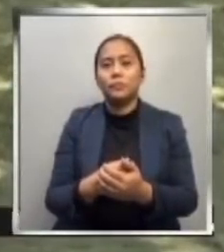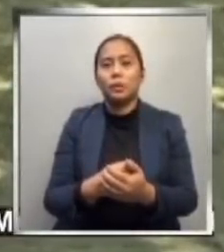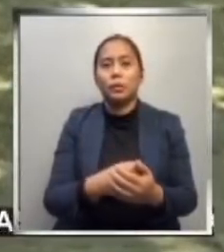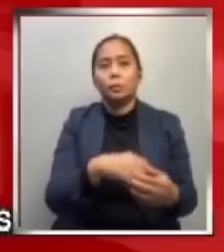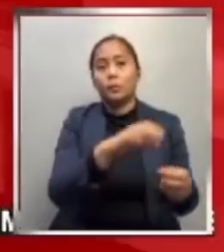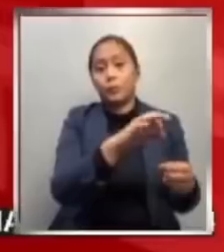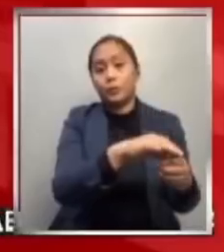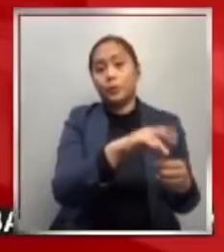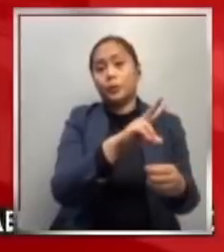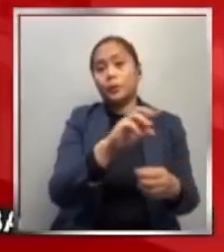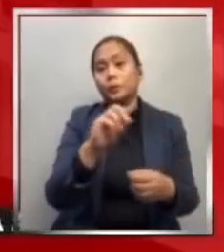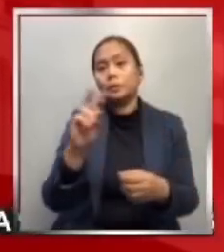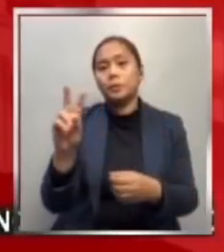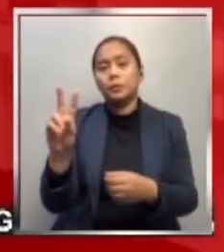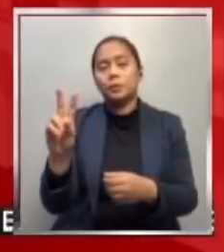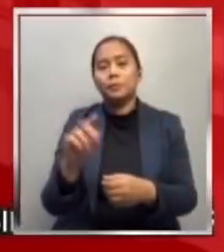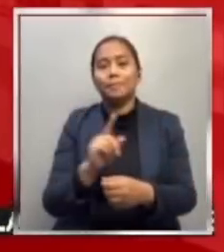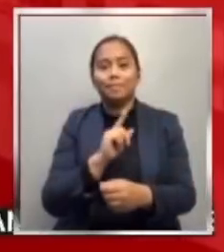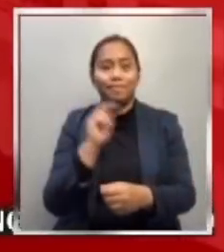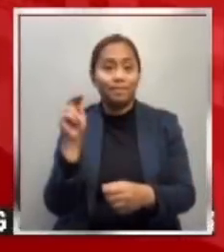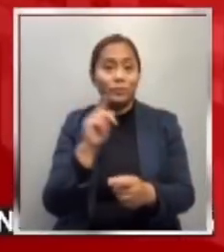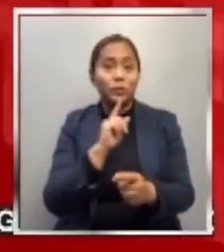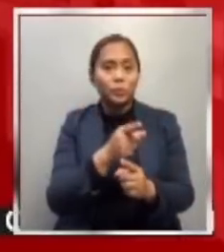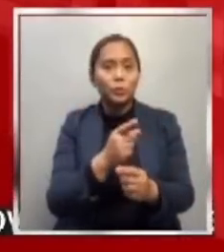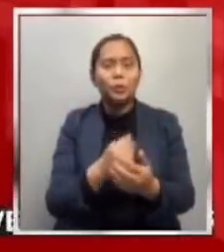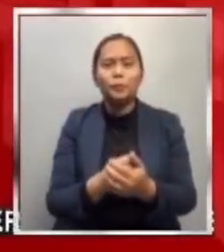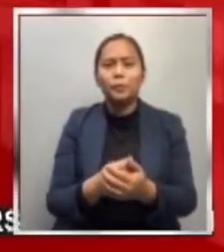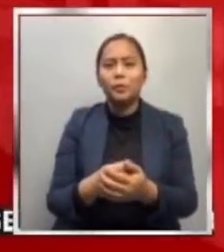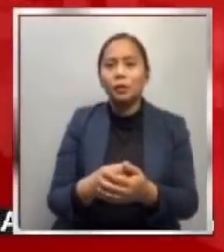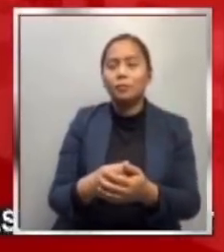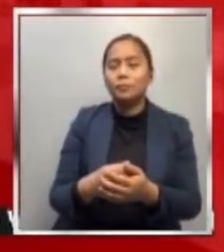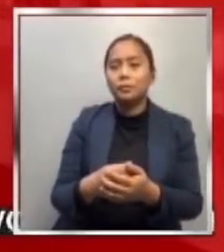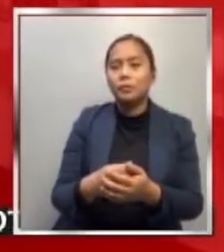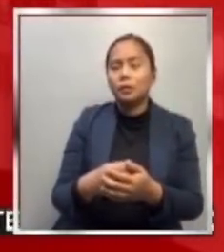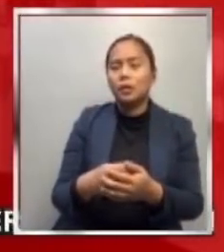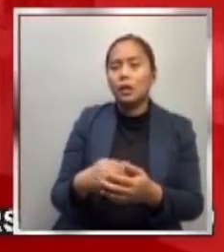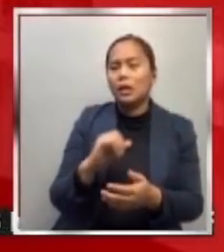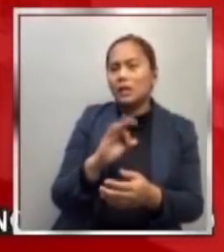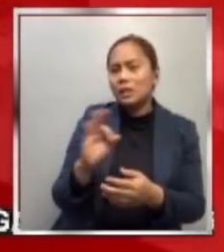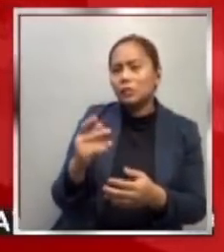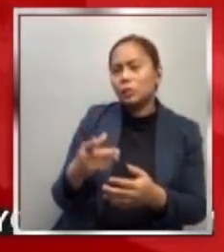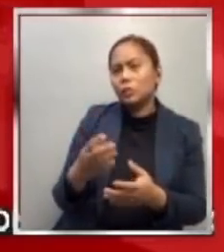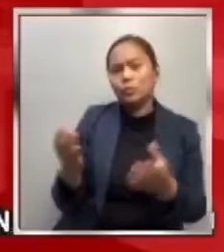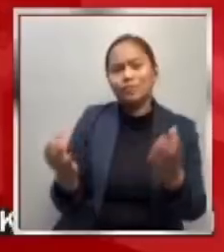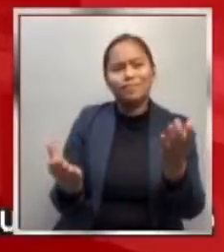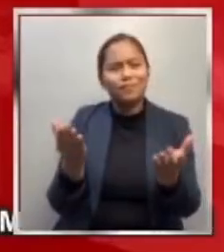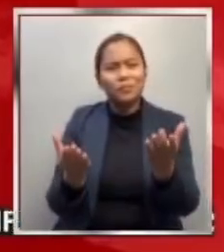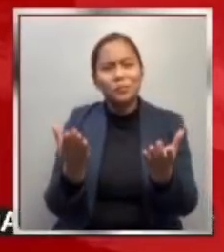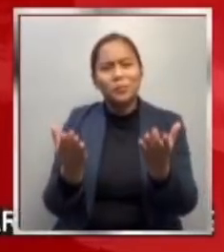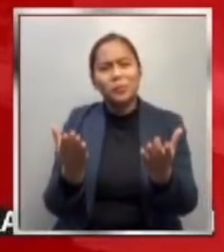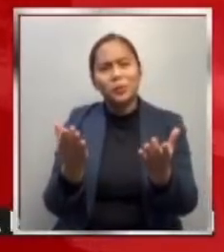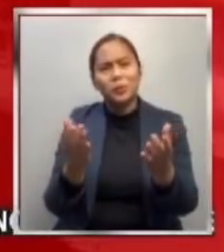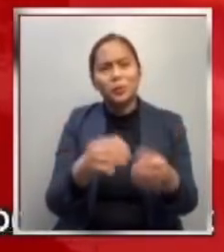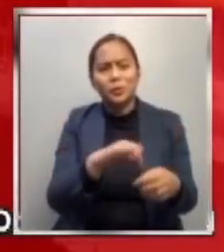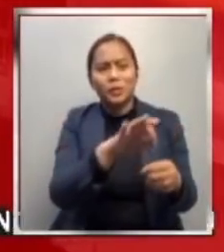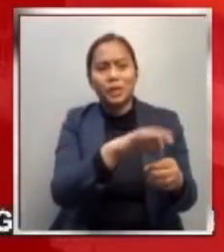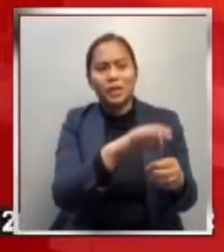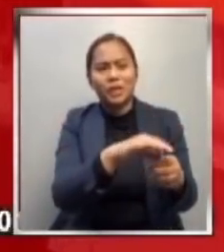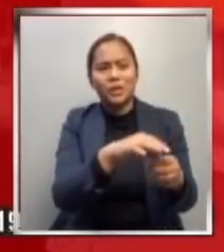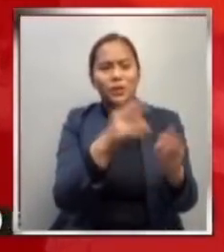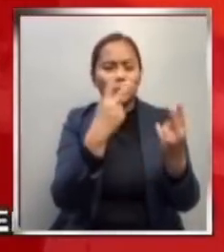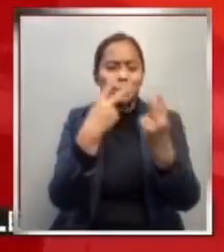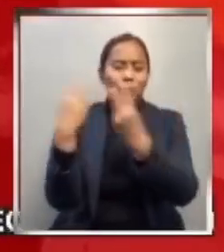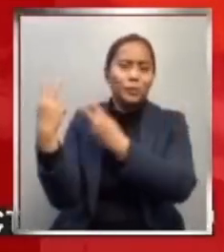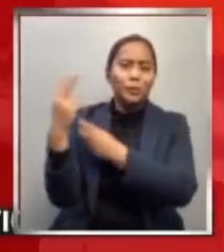totoo. John, kung ikukumpara mo yung eleksyon ngayon kumpara noong 2019, masasabi mo bang mas organized ngayon